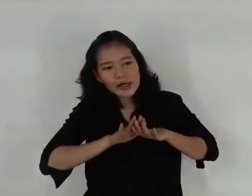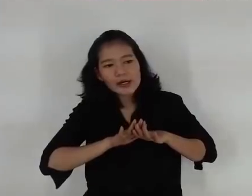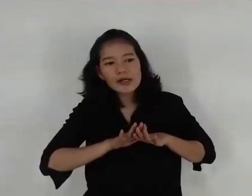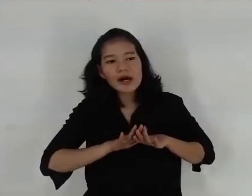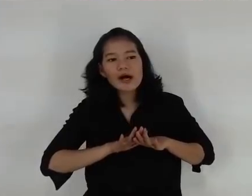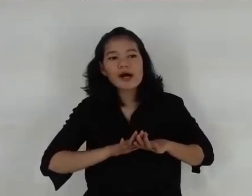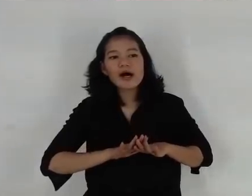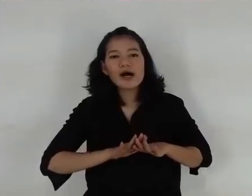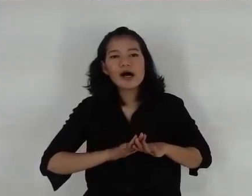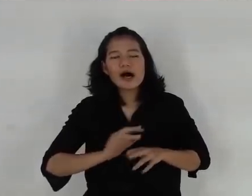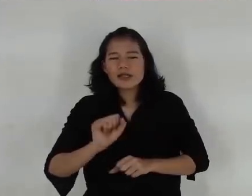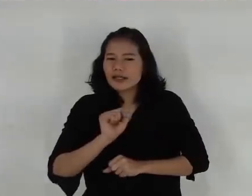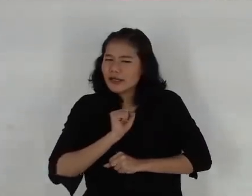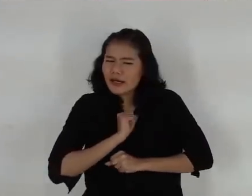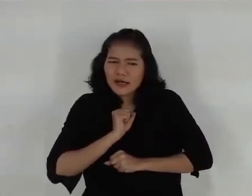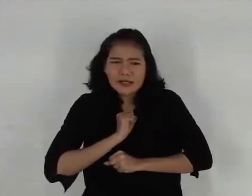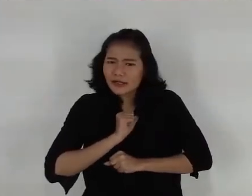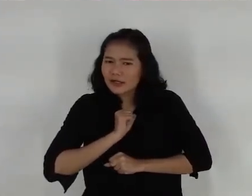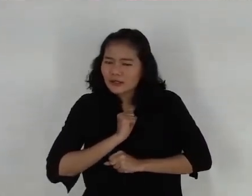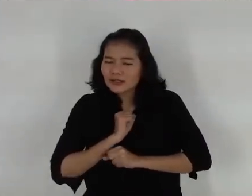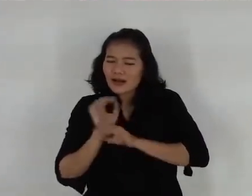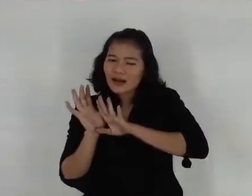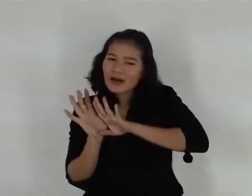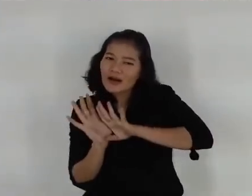menepikan hati